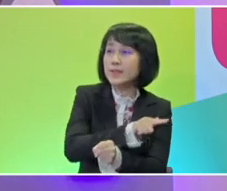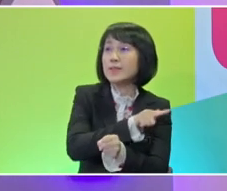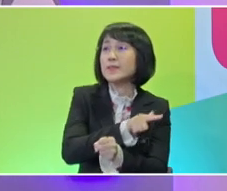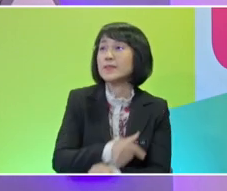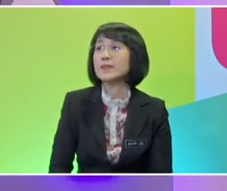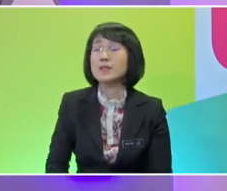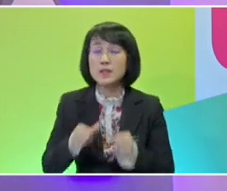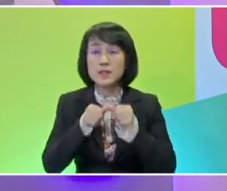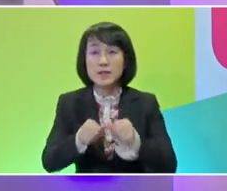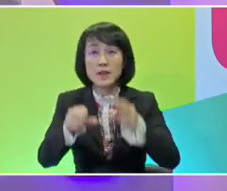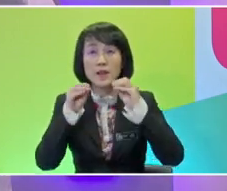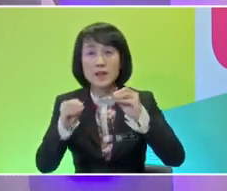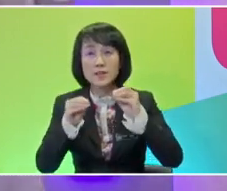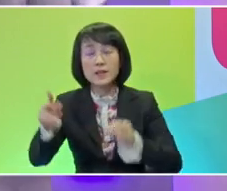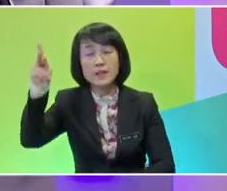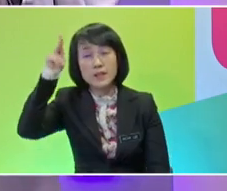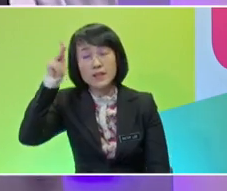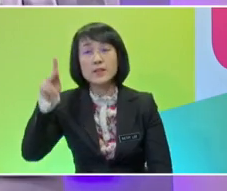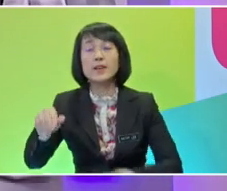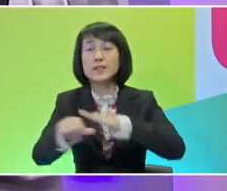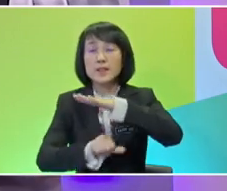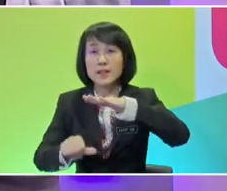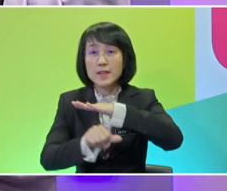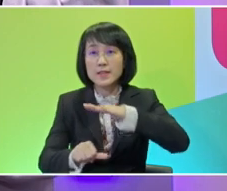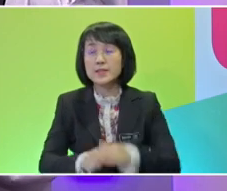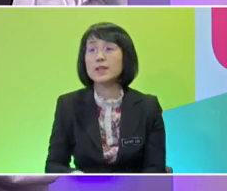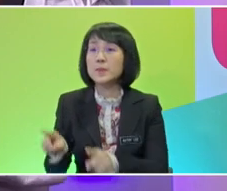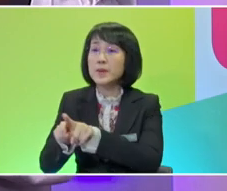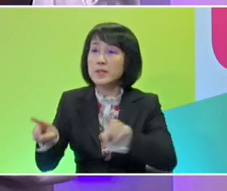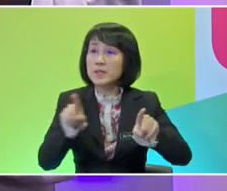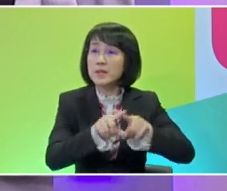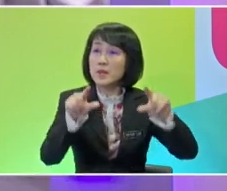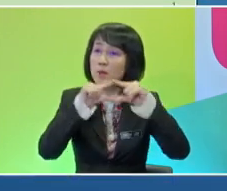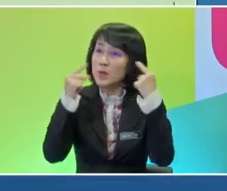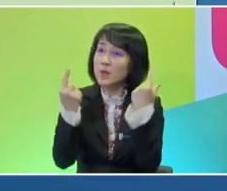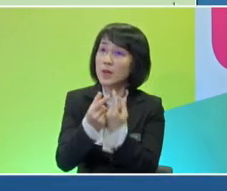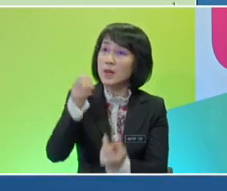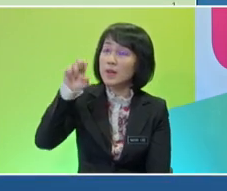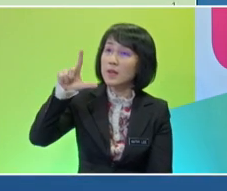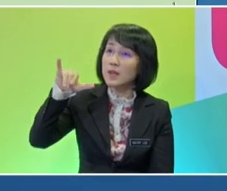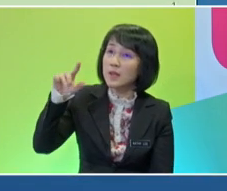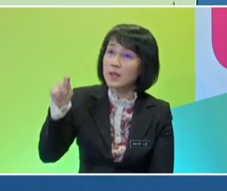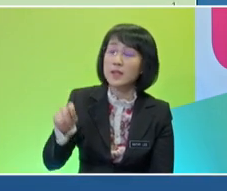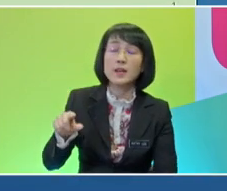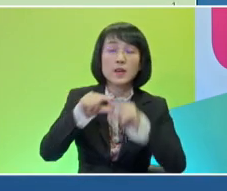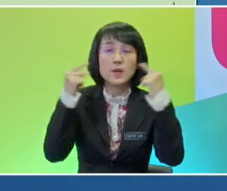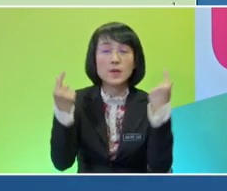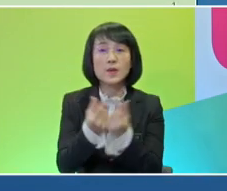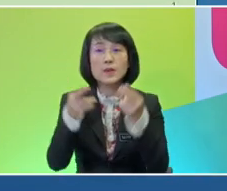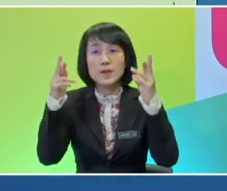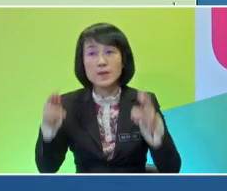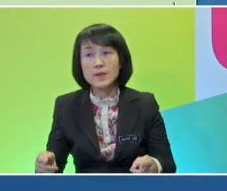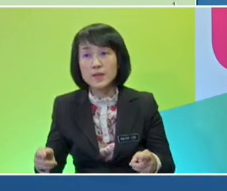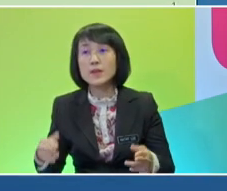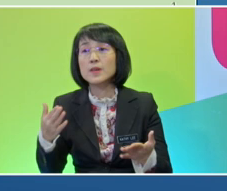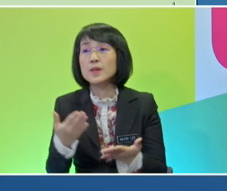ajaran konfusianisme sebagai asasnya kemudian membisikan Golongan ini dan golongan rakyat barulah Dia mempunyai satu ilmu